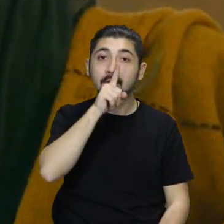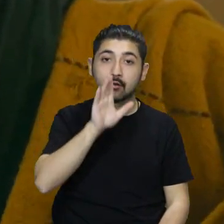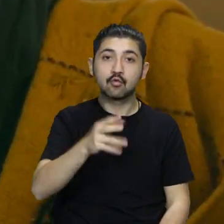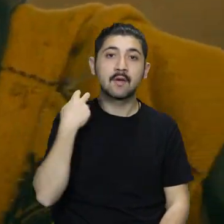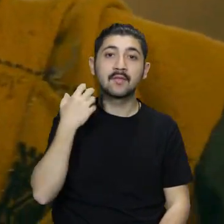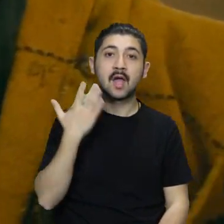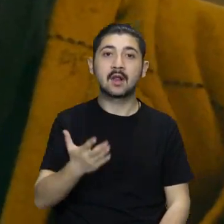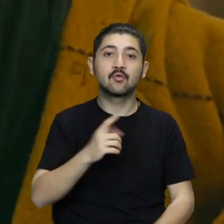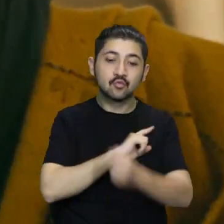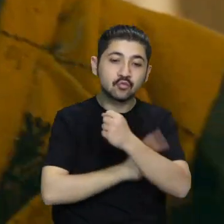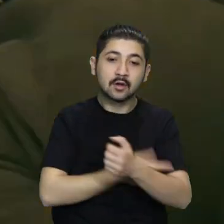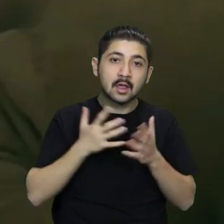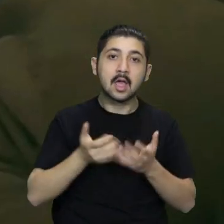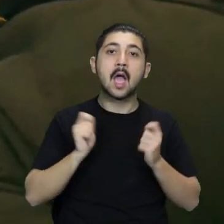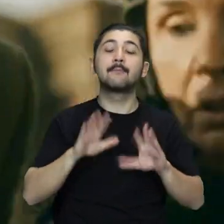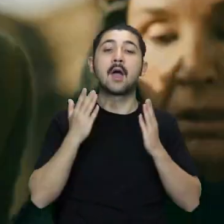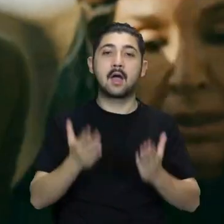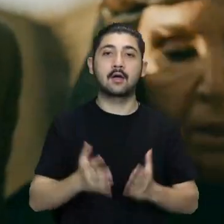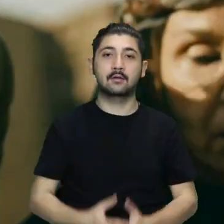kumandan. Gücünü harcama boşa.